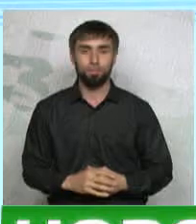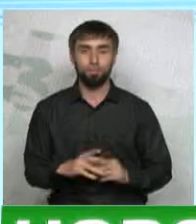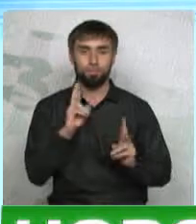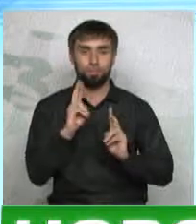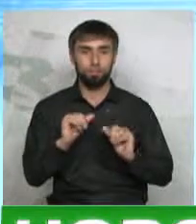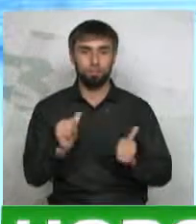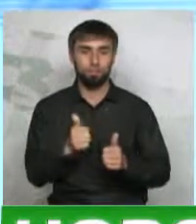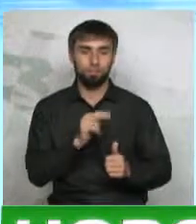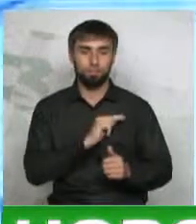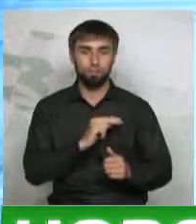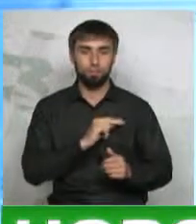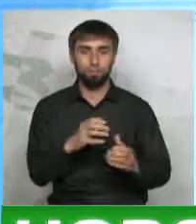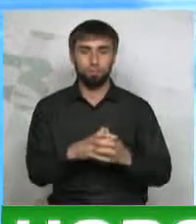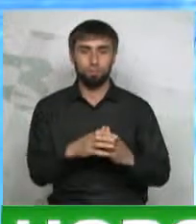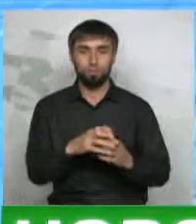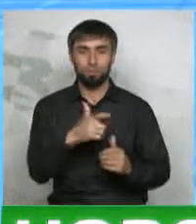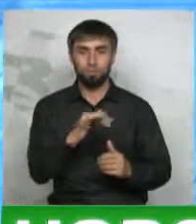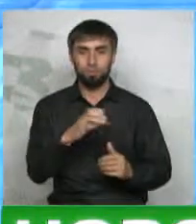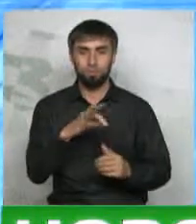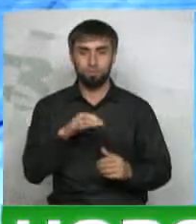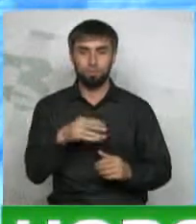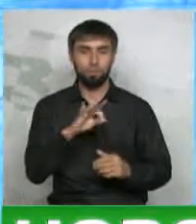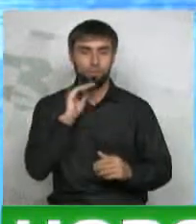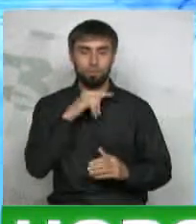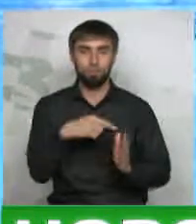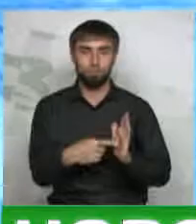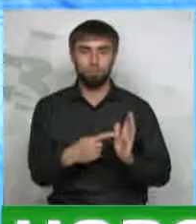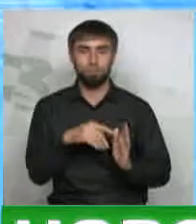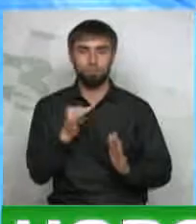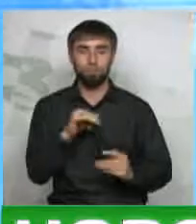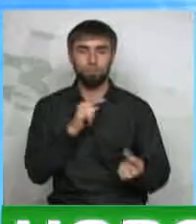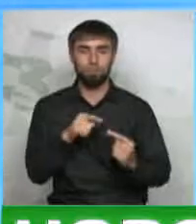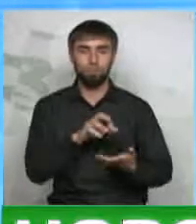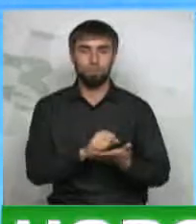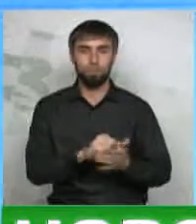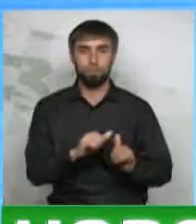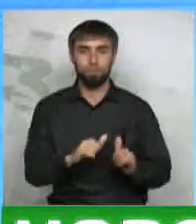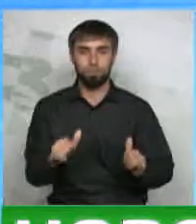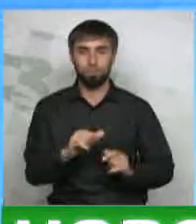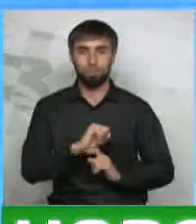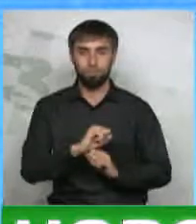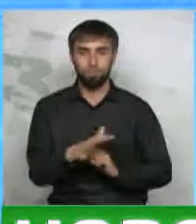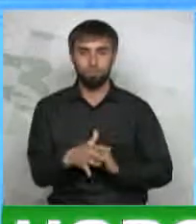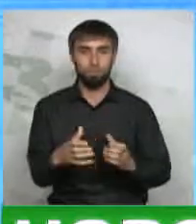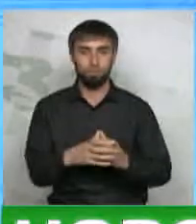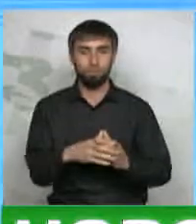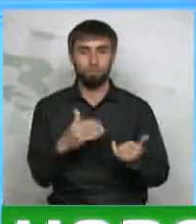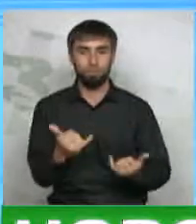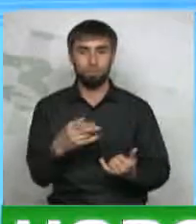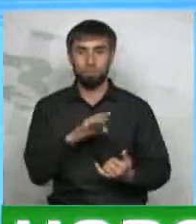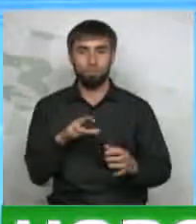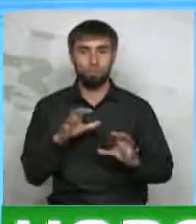Заседание рабочей группы Государственного совета Российской Федерации по экономическим вопросам и противодействию распространению коронавируса состоялось сегодня